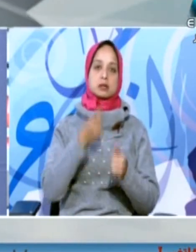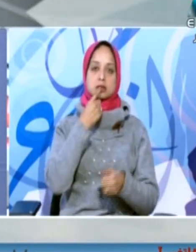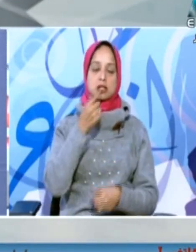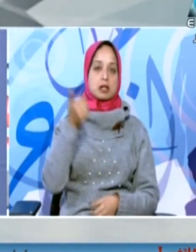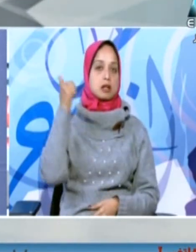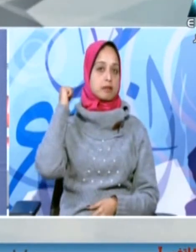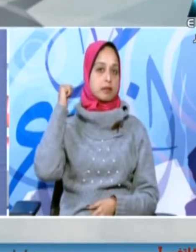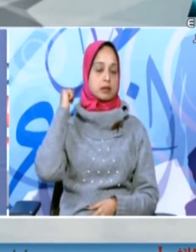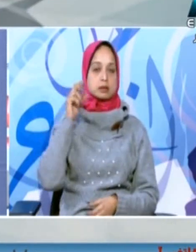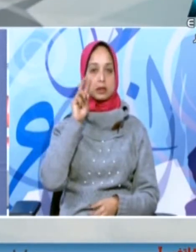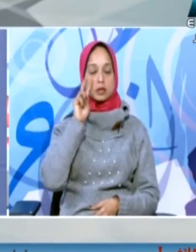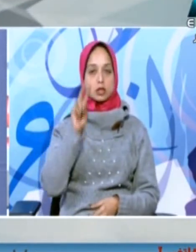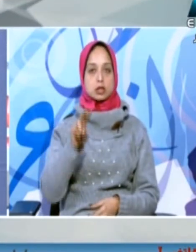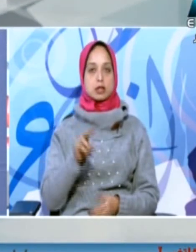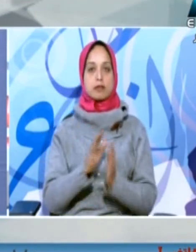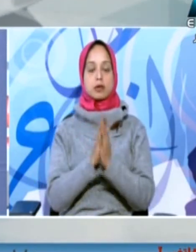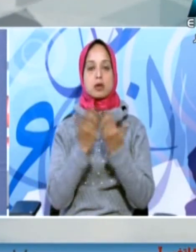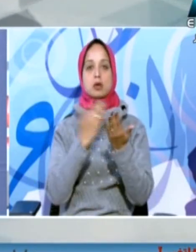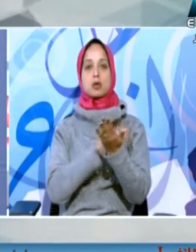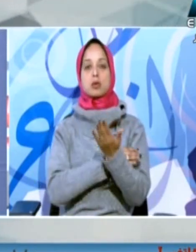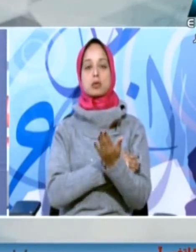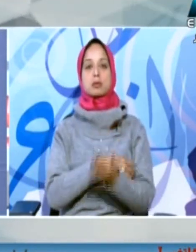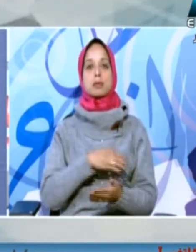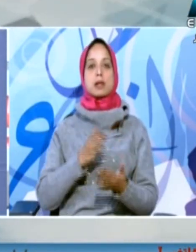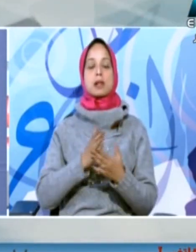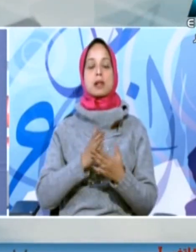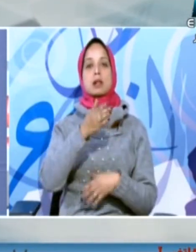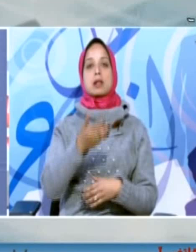الكتب الخارجيه او المذكرات دي وشاف هي سايبه ايه